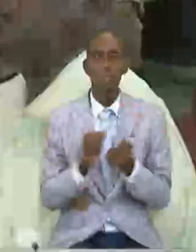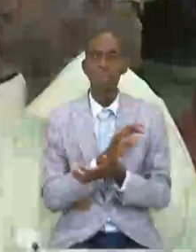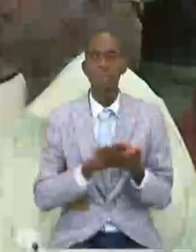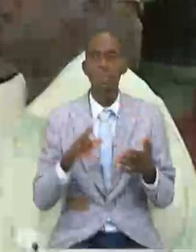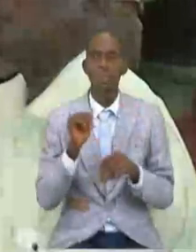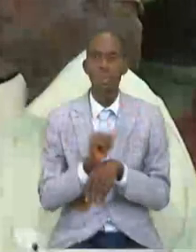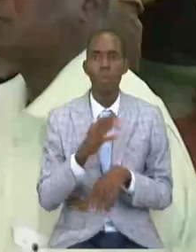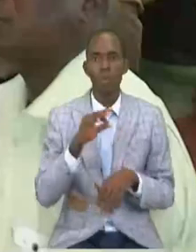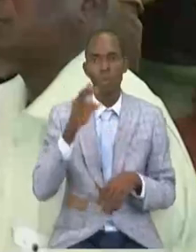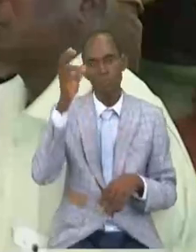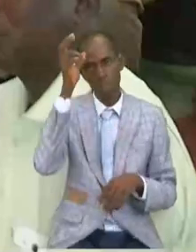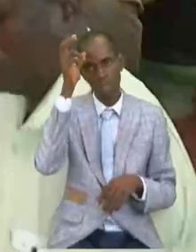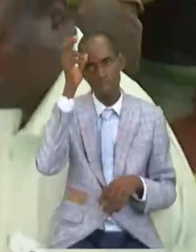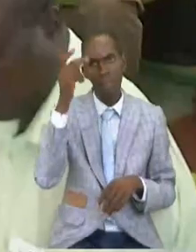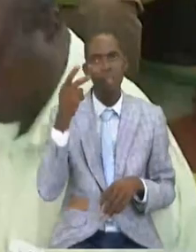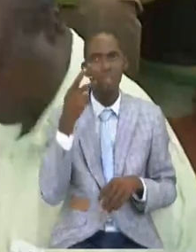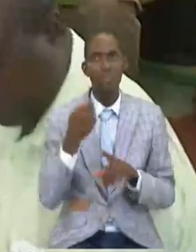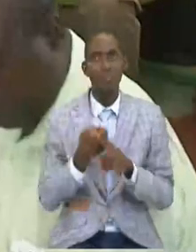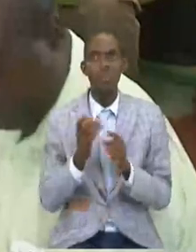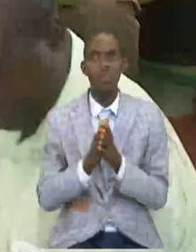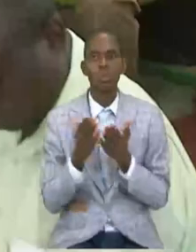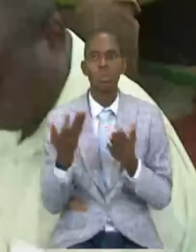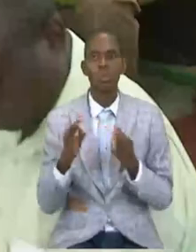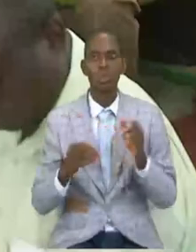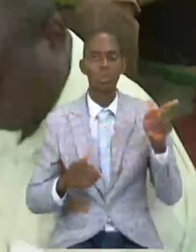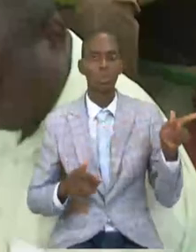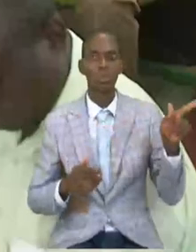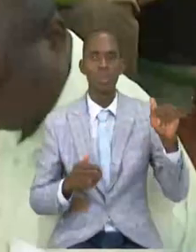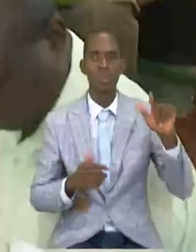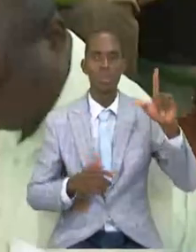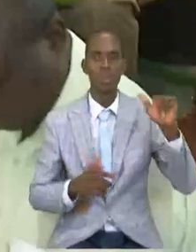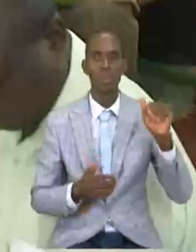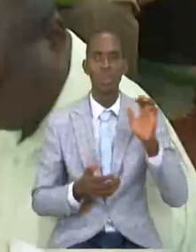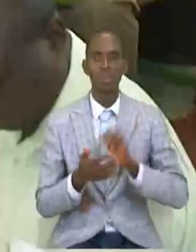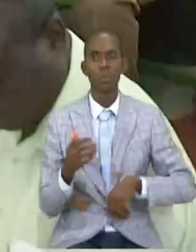du diable. Allons aux Galates.